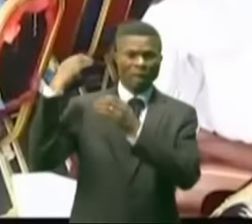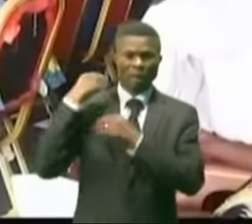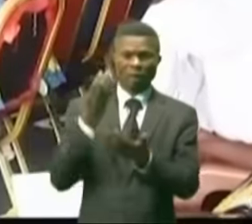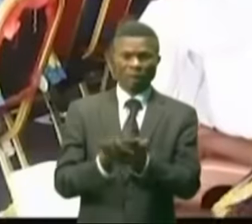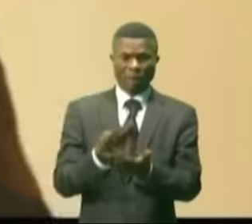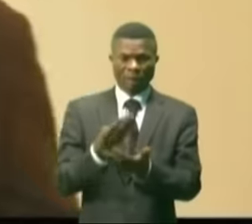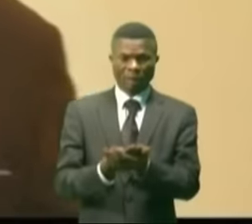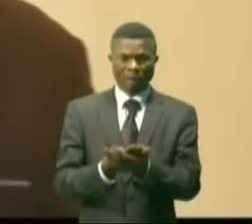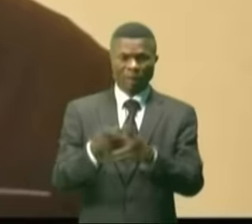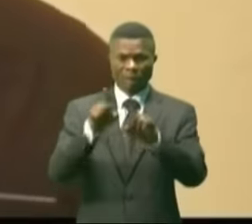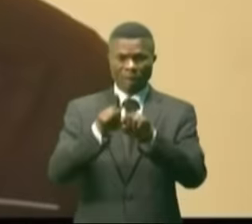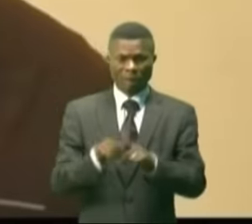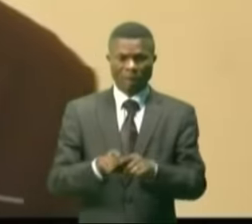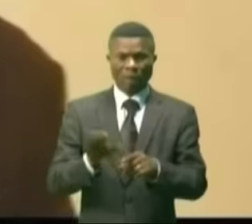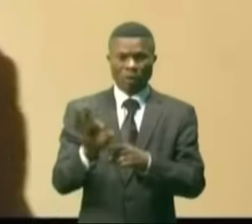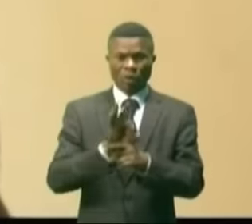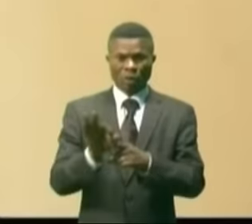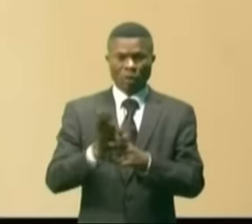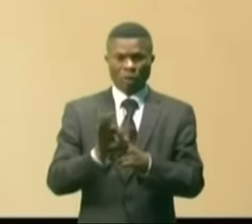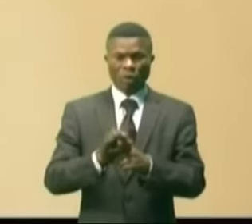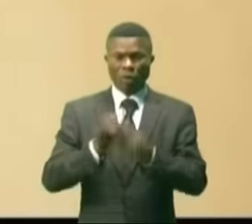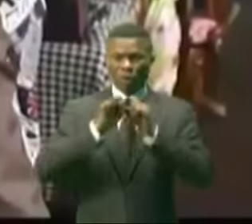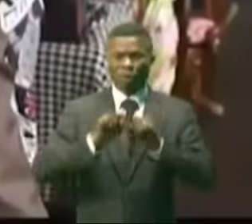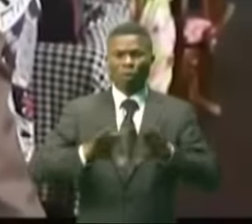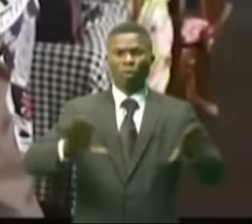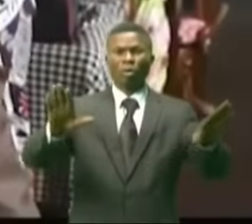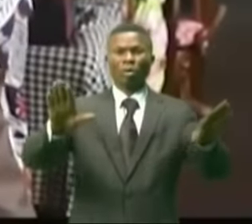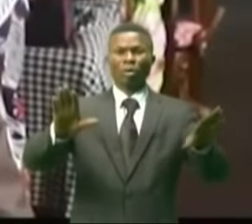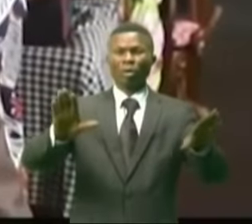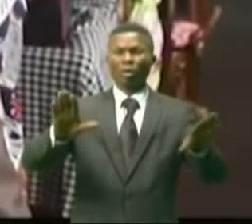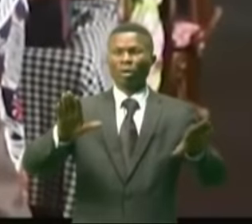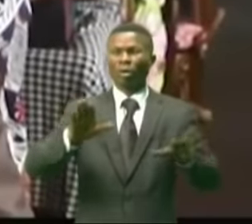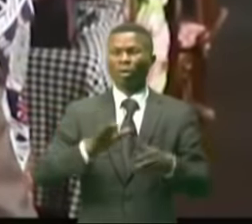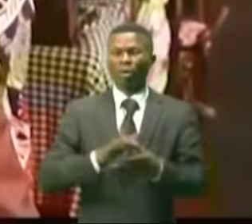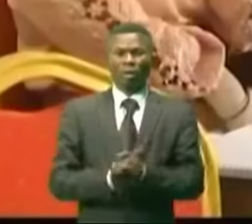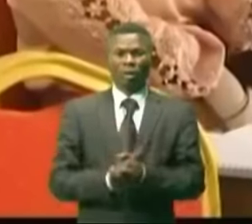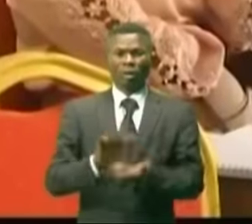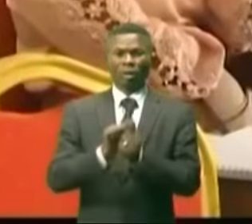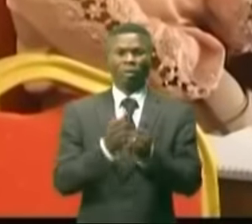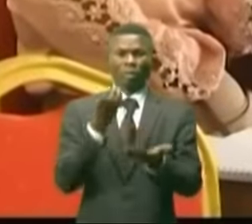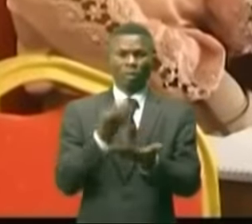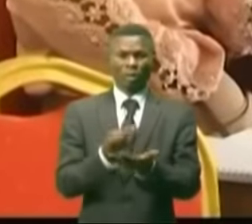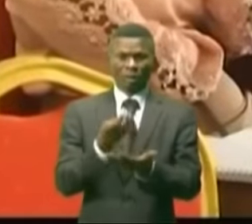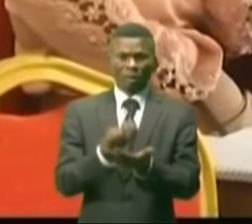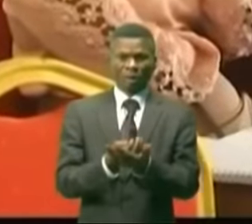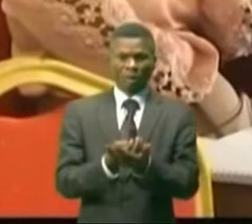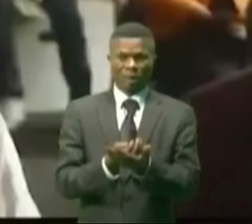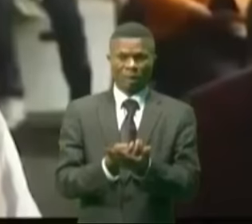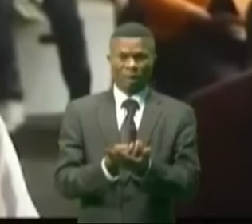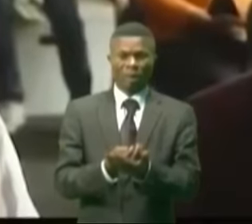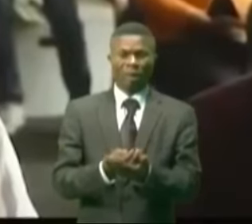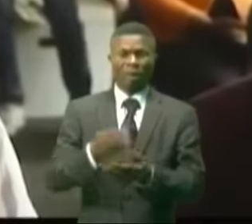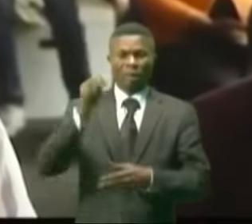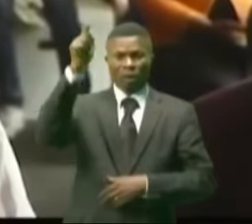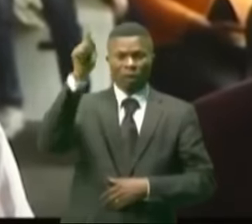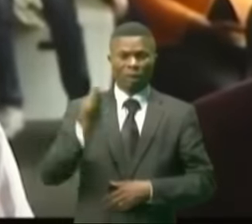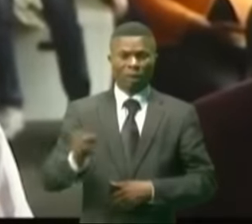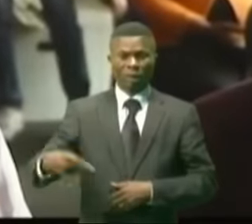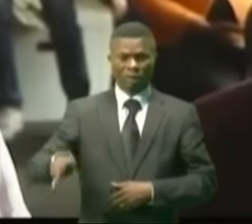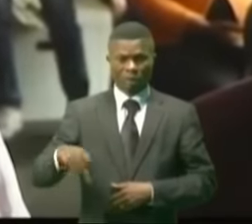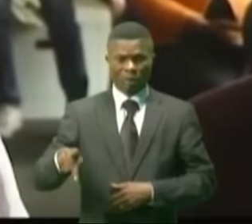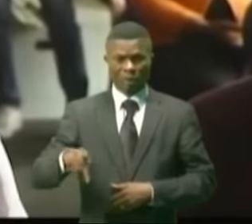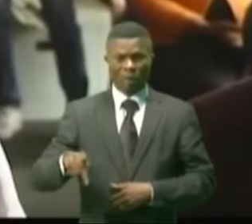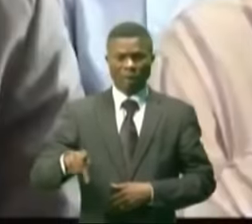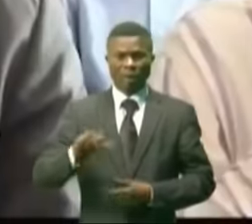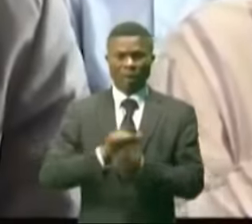il s'est tenu un atelier de vulgarisation de la nouvelle circulaire du ministère du budget. C'est par l'entremise de la division provinciale que ces